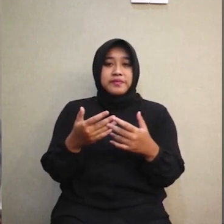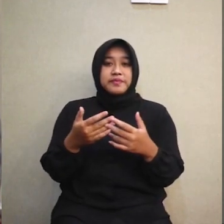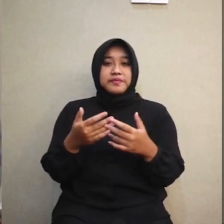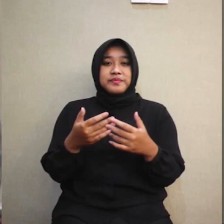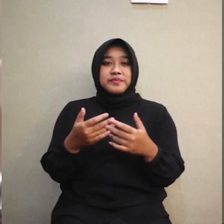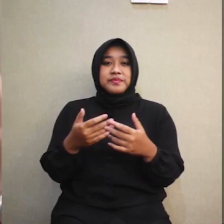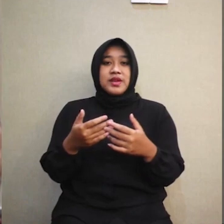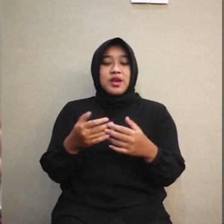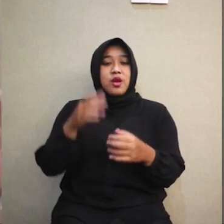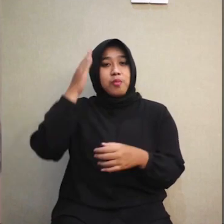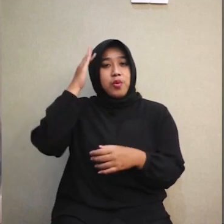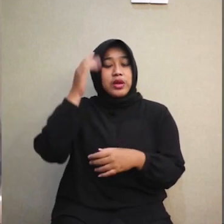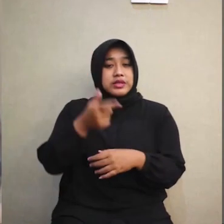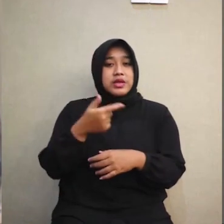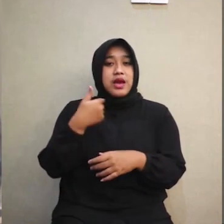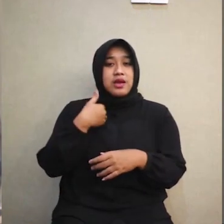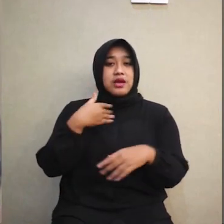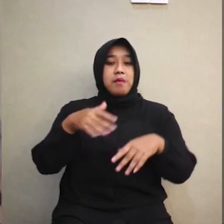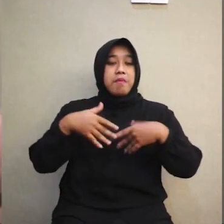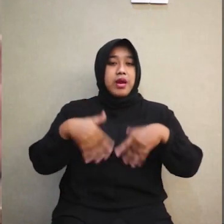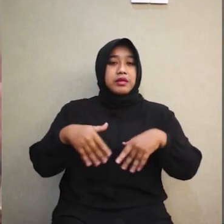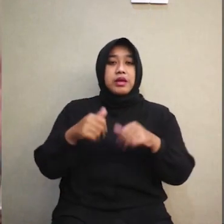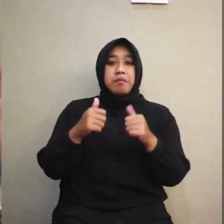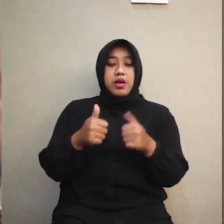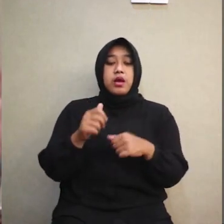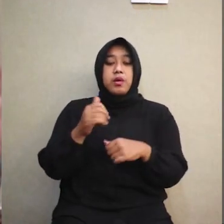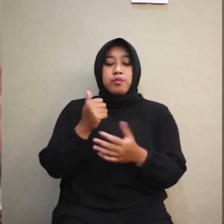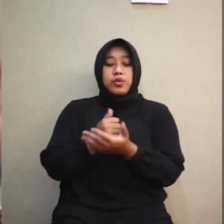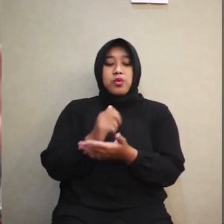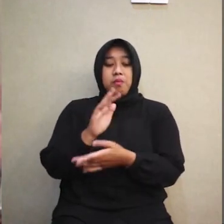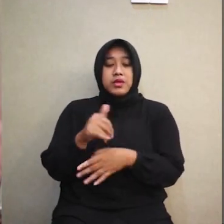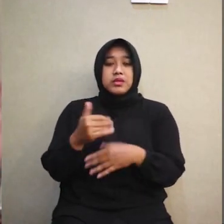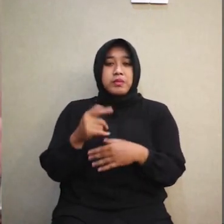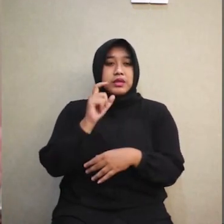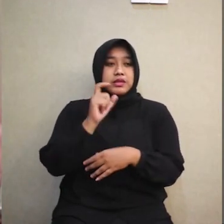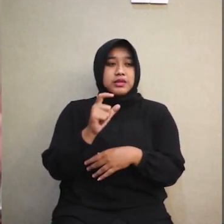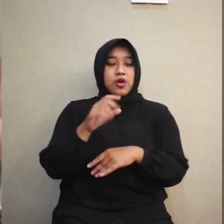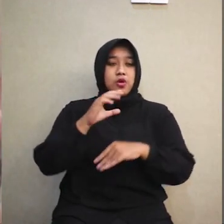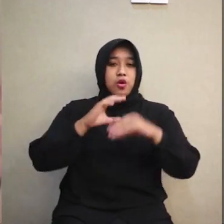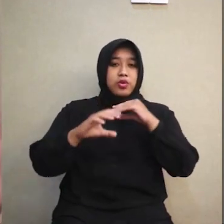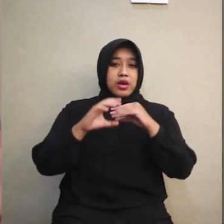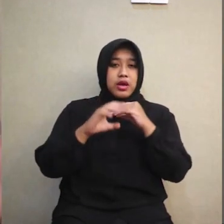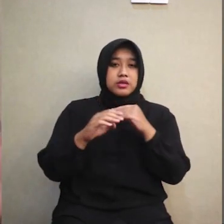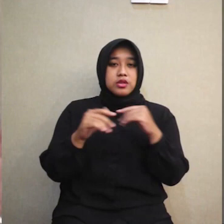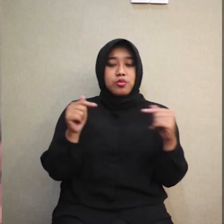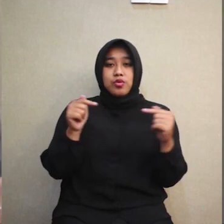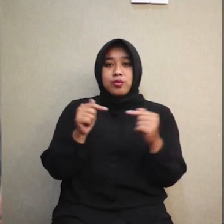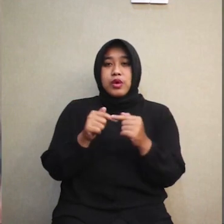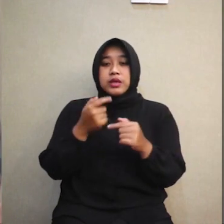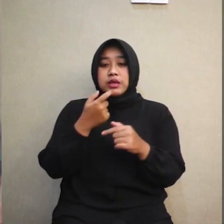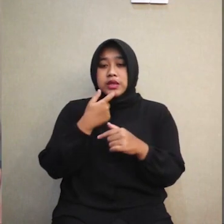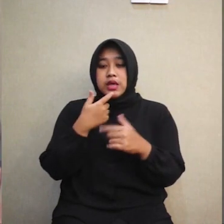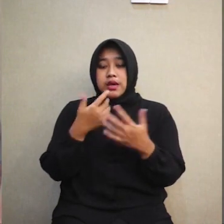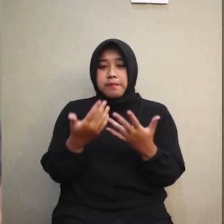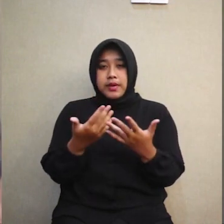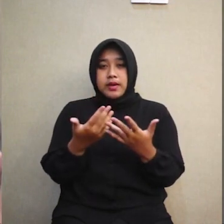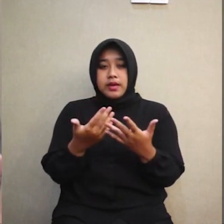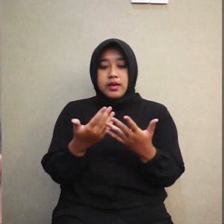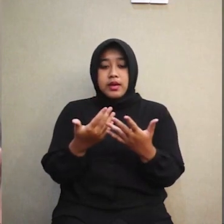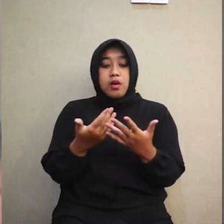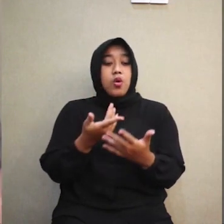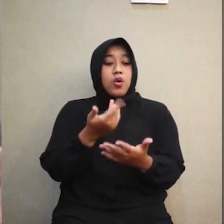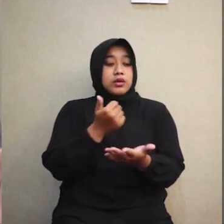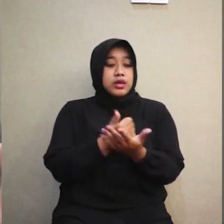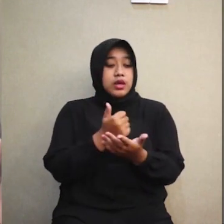LED saya kepolisian Walaupun ada praktik yang baik itu masih cara-cara komunikasi yang menekan gitu sehingga bisa